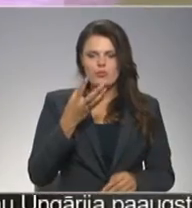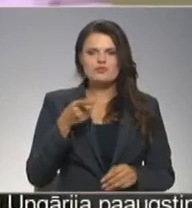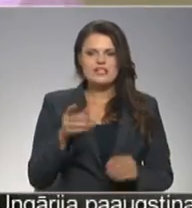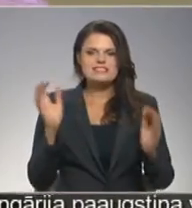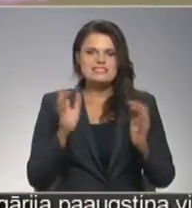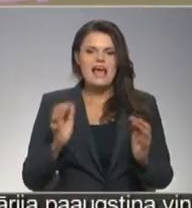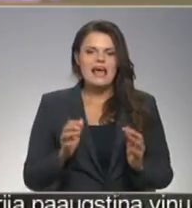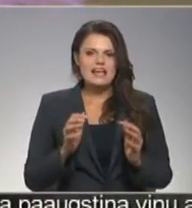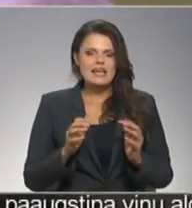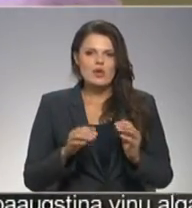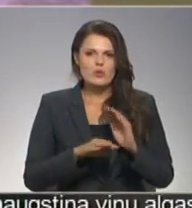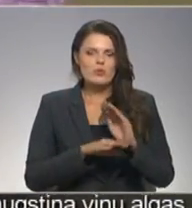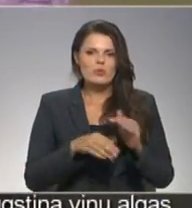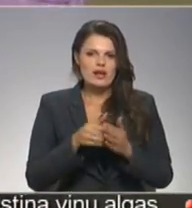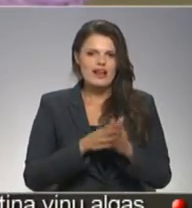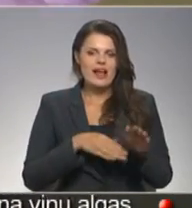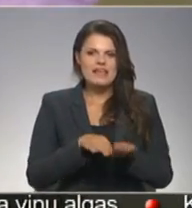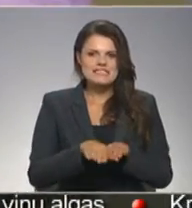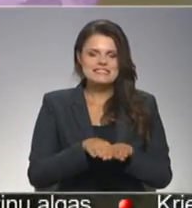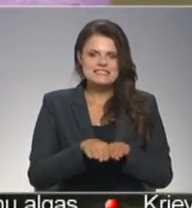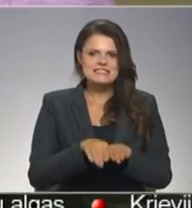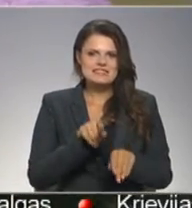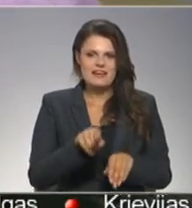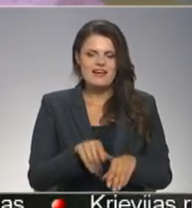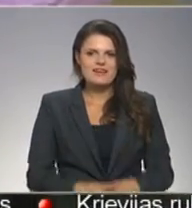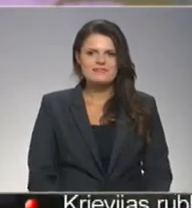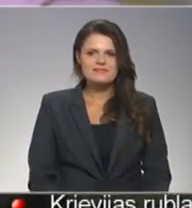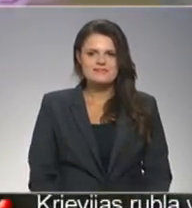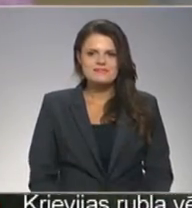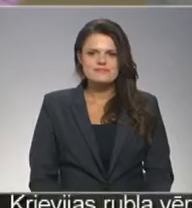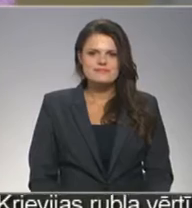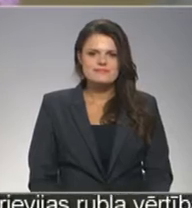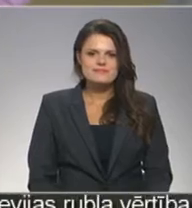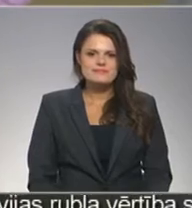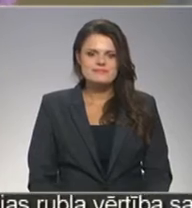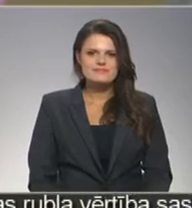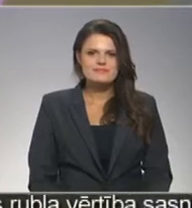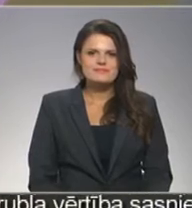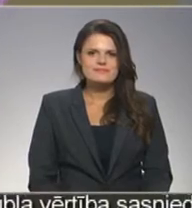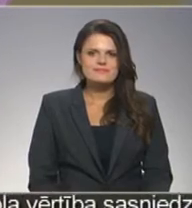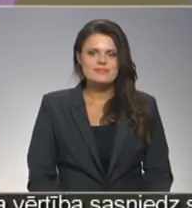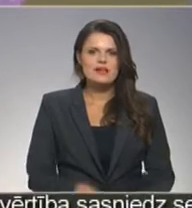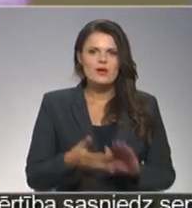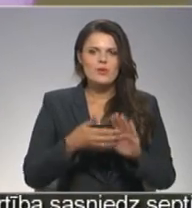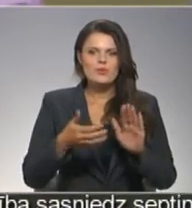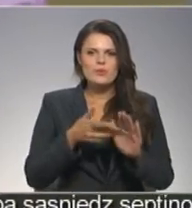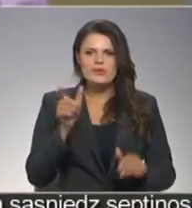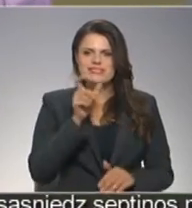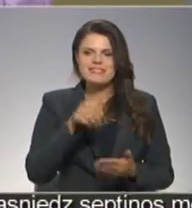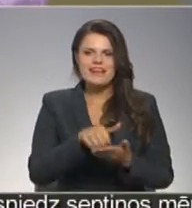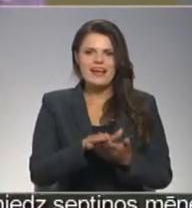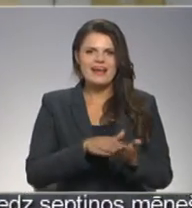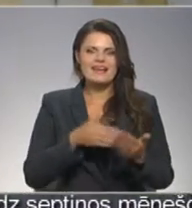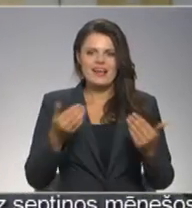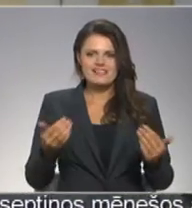Ceriņkrās konkrēti šī. Saucās First Arrival. Ceriņkrās. Jā, ja trūks tikai zilā krāsa